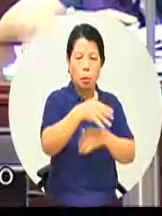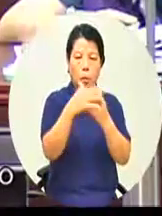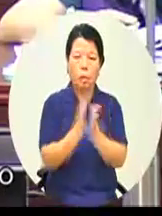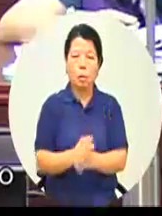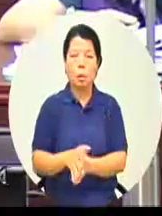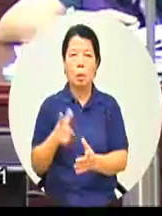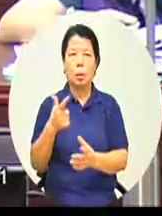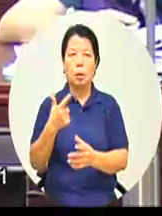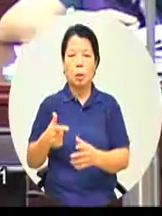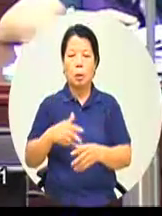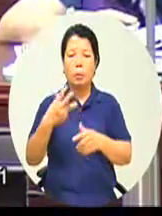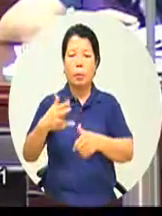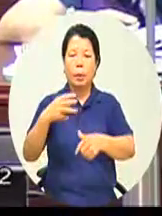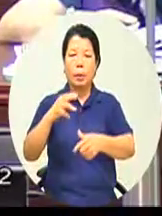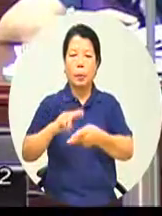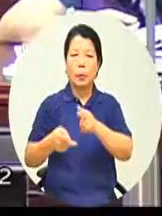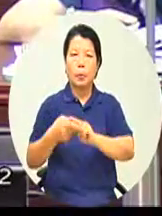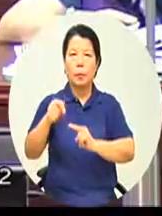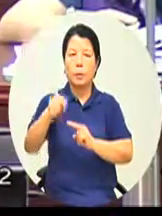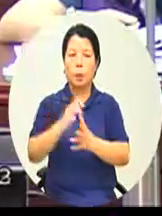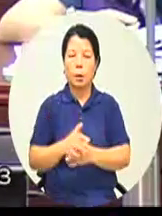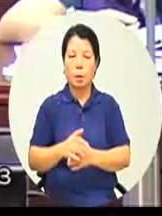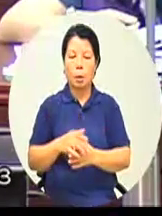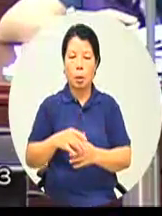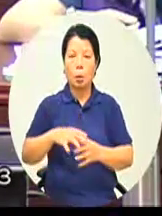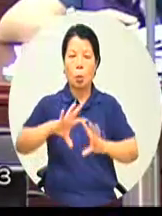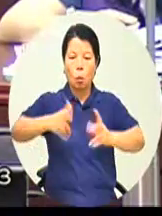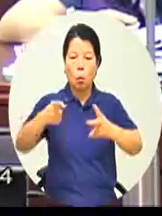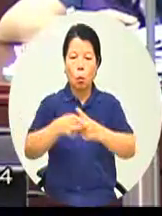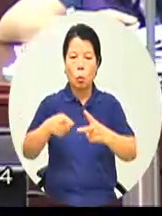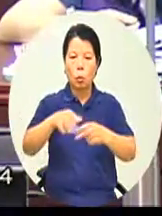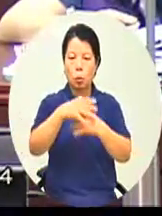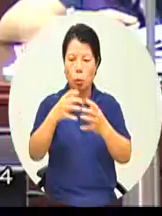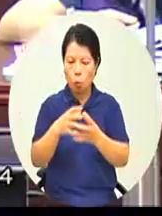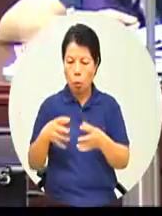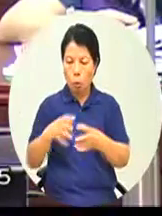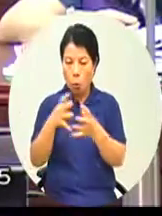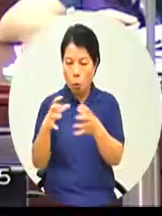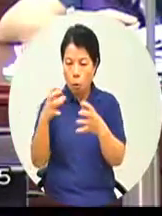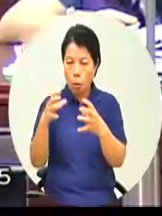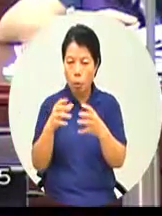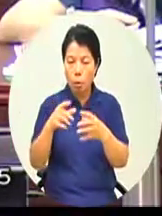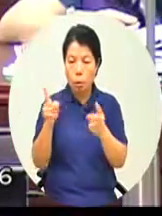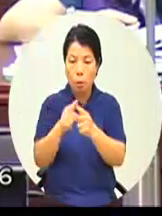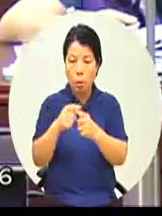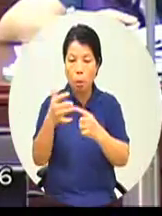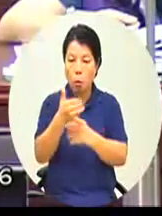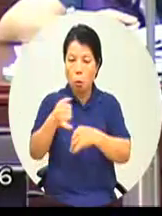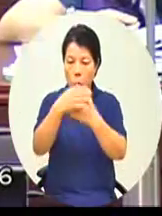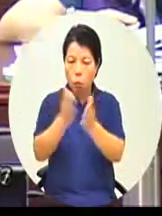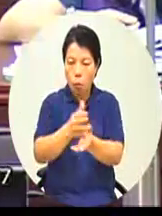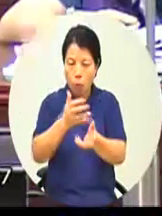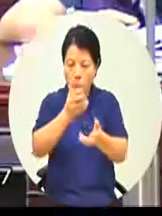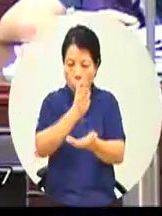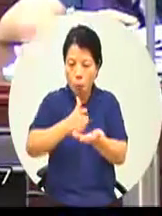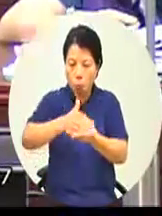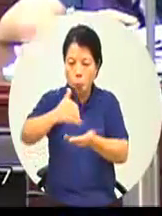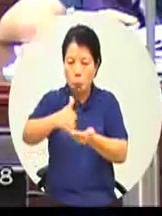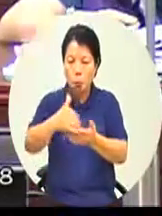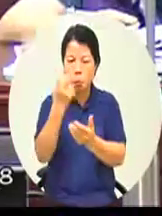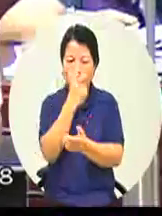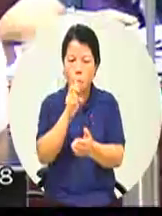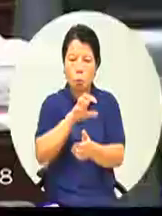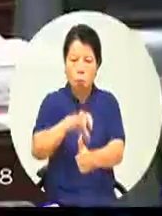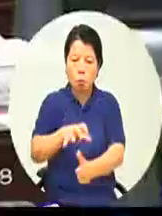跟登发国小迄个总量管制的问题。我想对整个区域的发展是有很大的影响跟好处的。谢